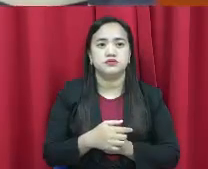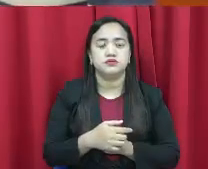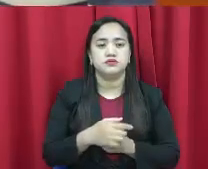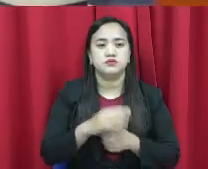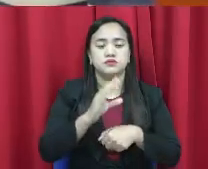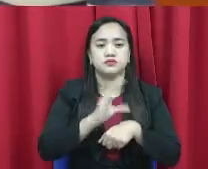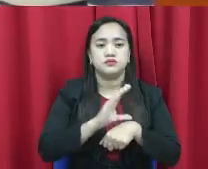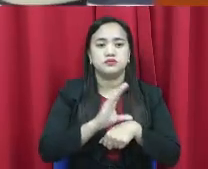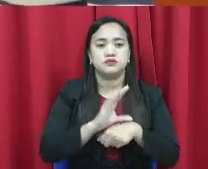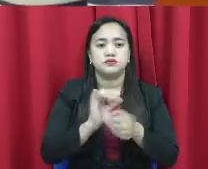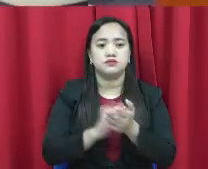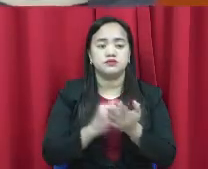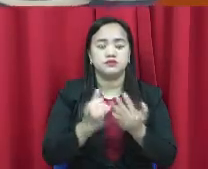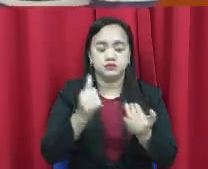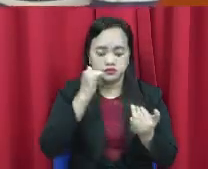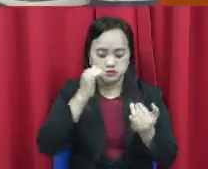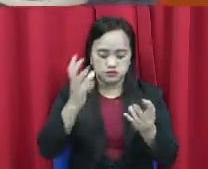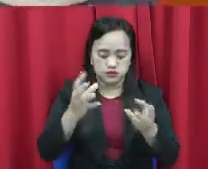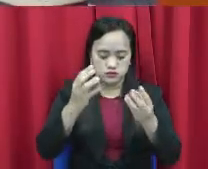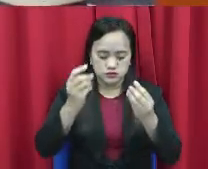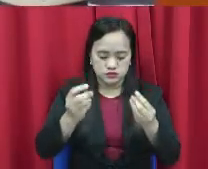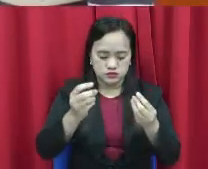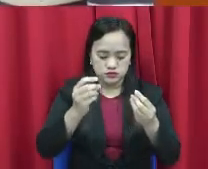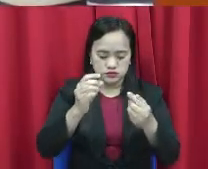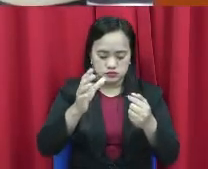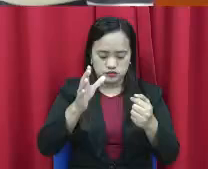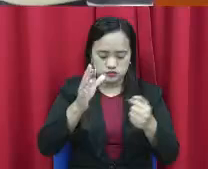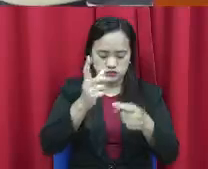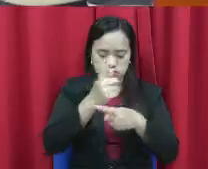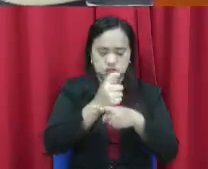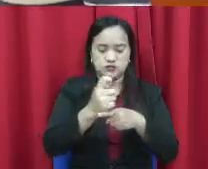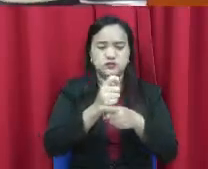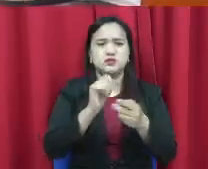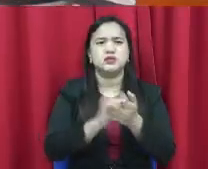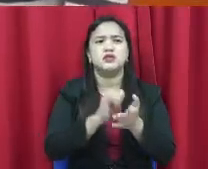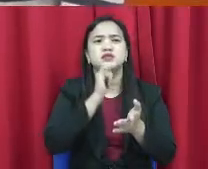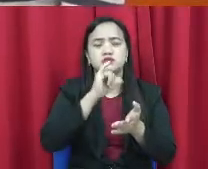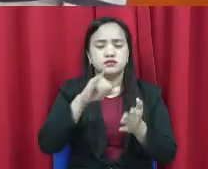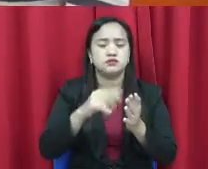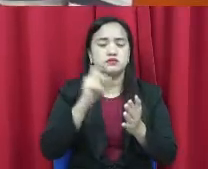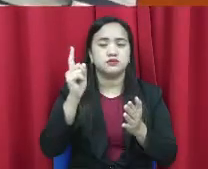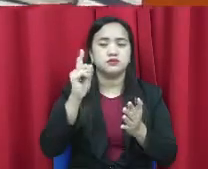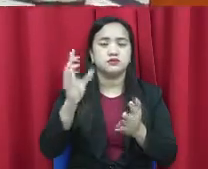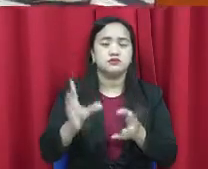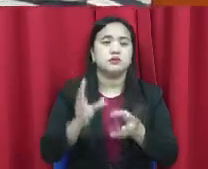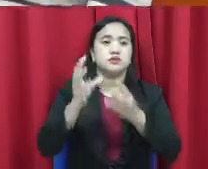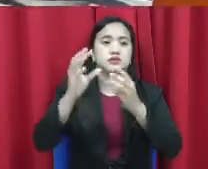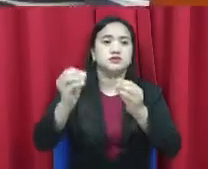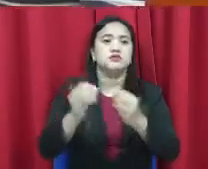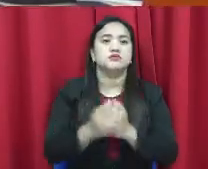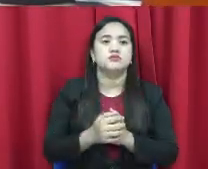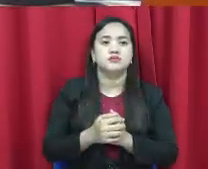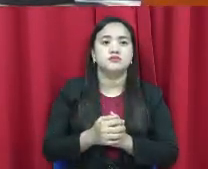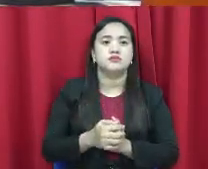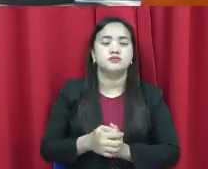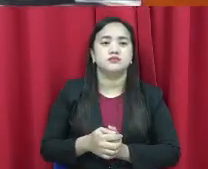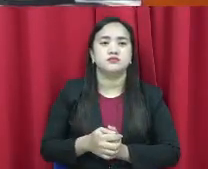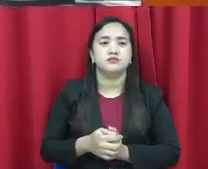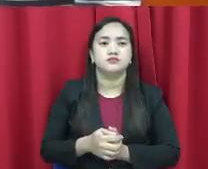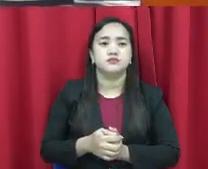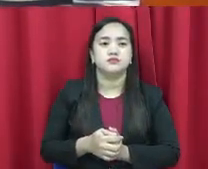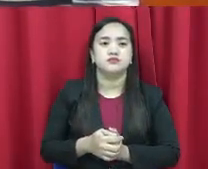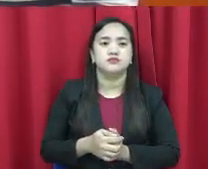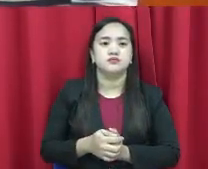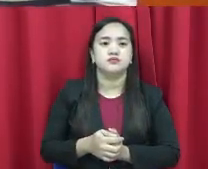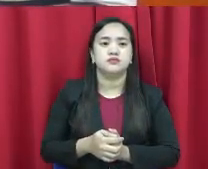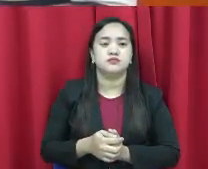natin talagang nagbibigay ito nagte-train talagang hindi lang training talaga eh talagang tutukan ng ginagawa ng ating mahal na Pastor biruin